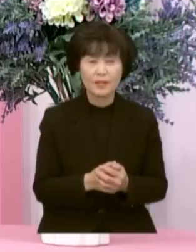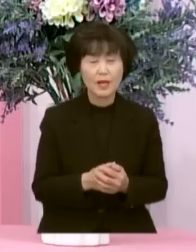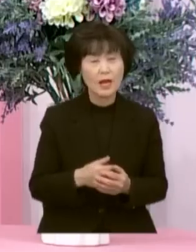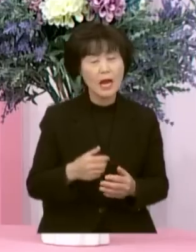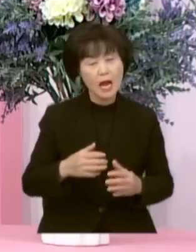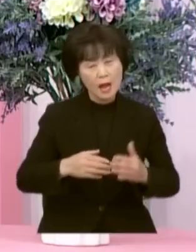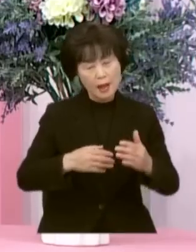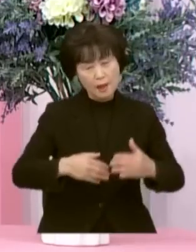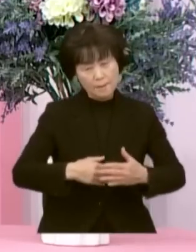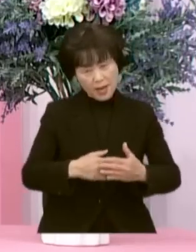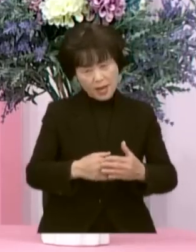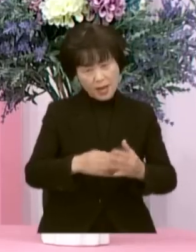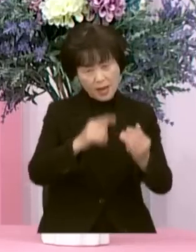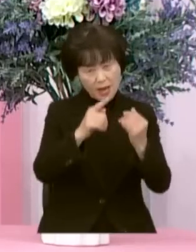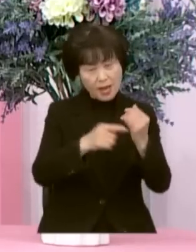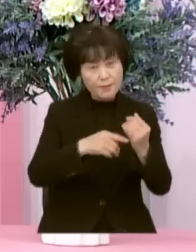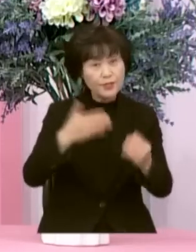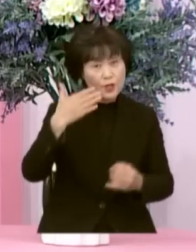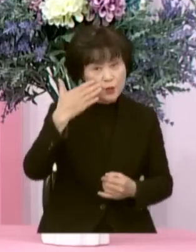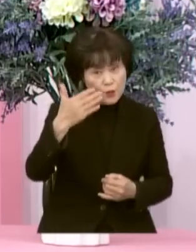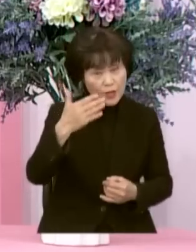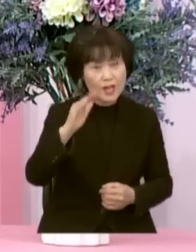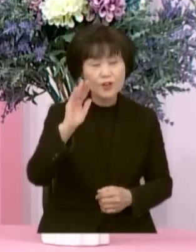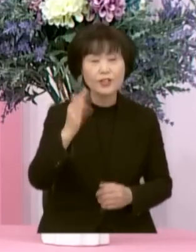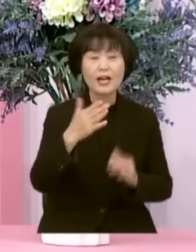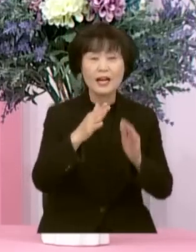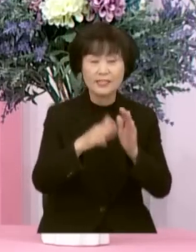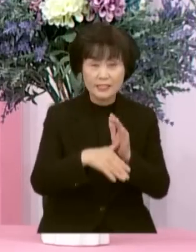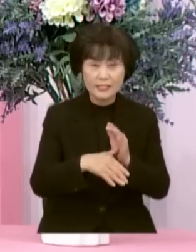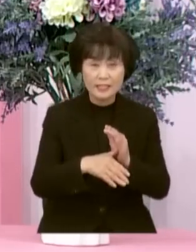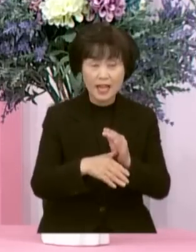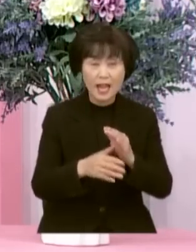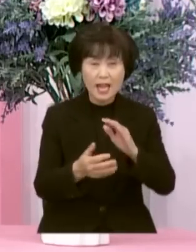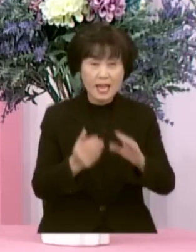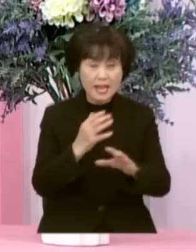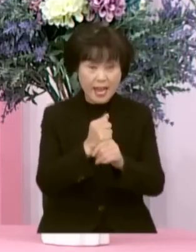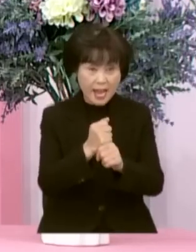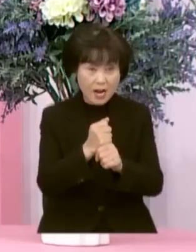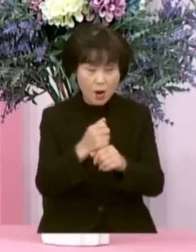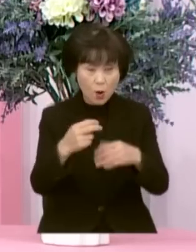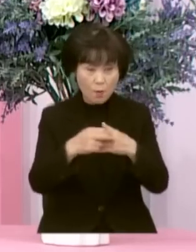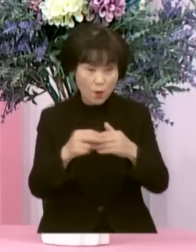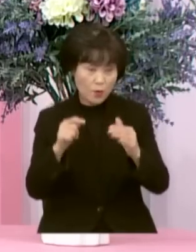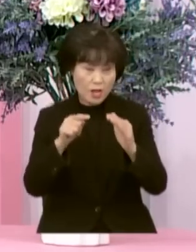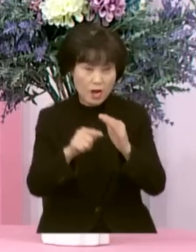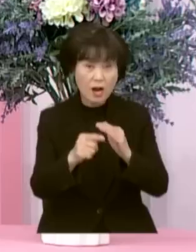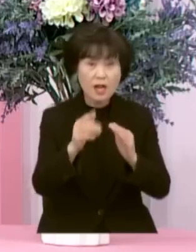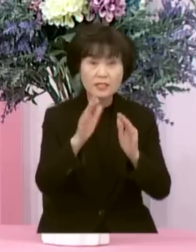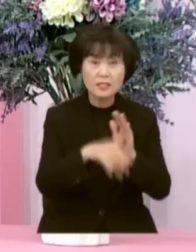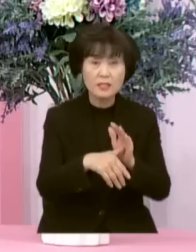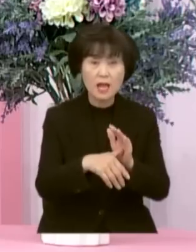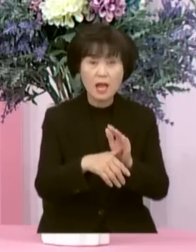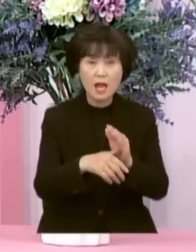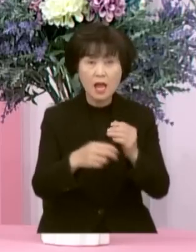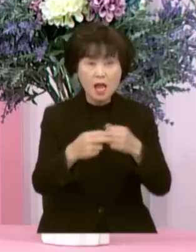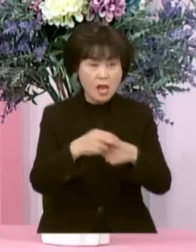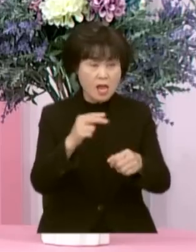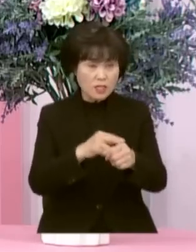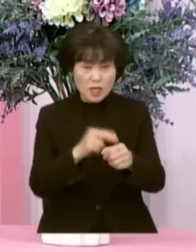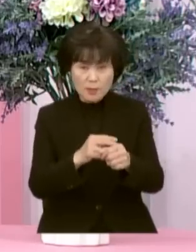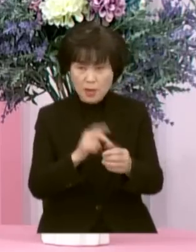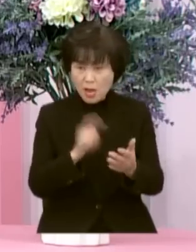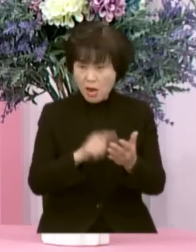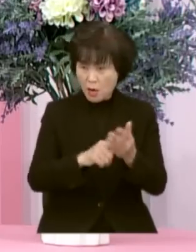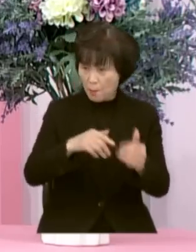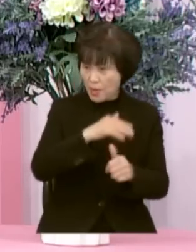그러니까 9개월 됐을 때 정기 검진을 받으러 제가 이제 예약을 해놓고 이제 갔는데 의사 선생님이 너무